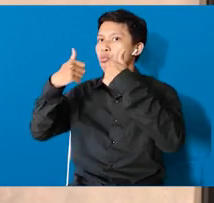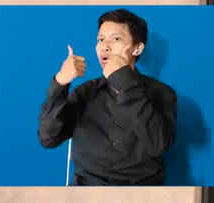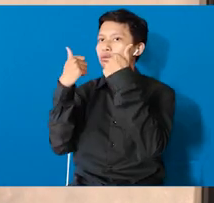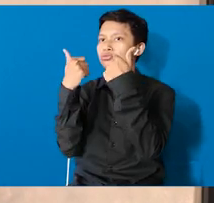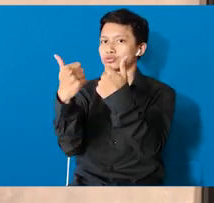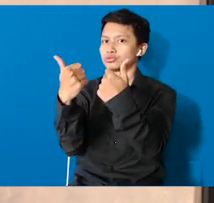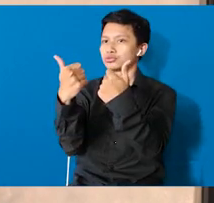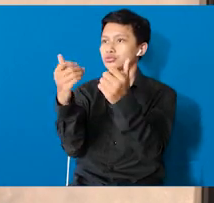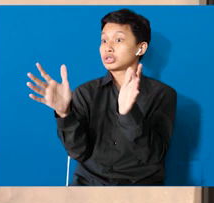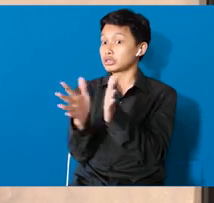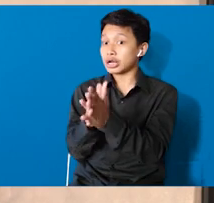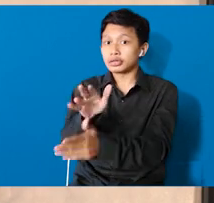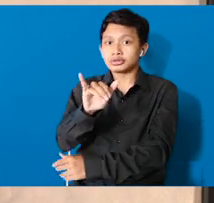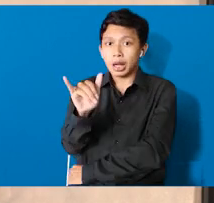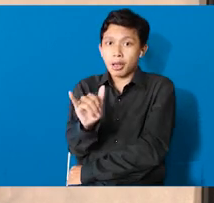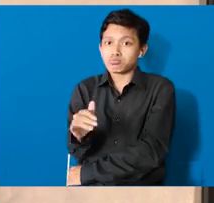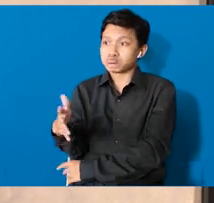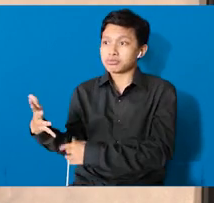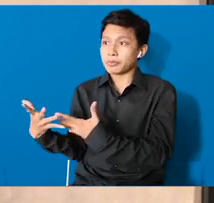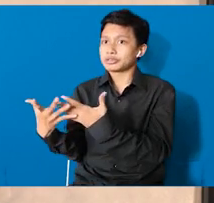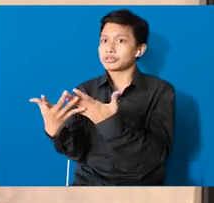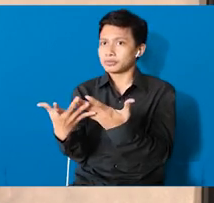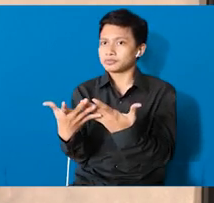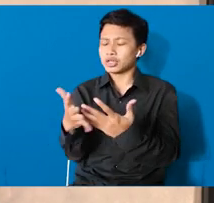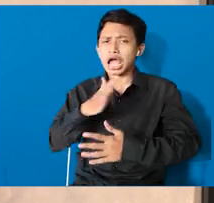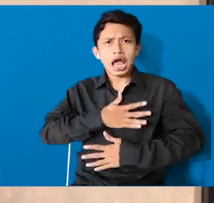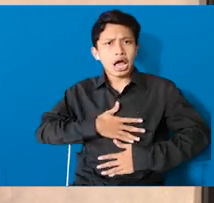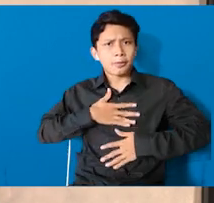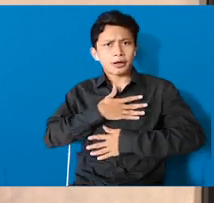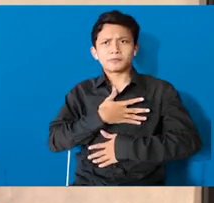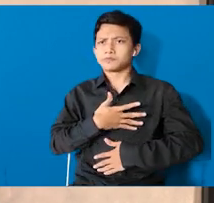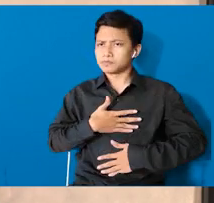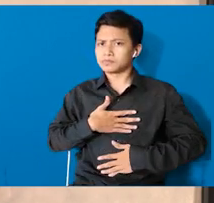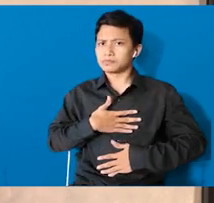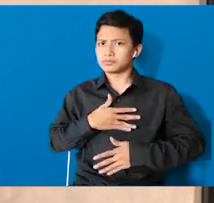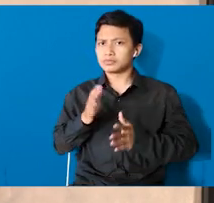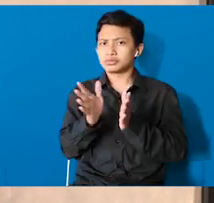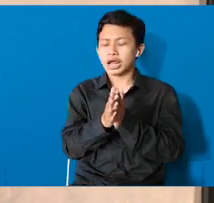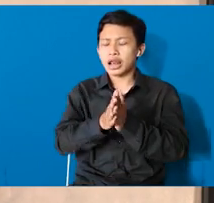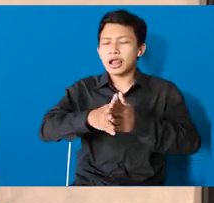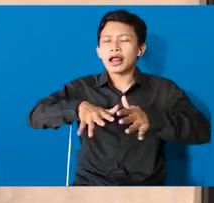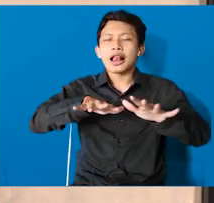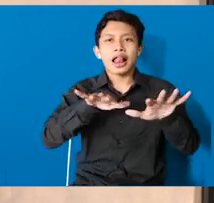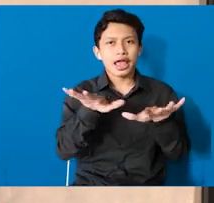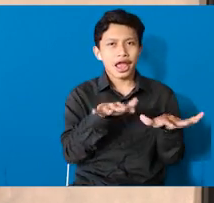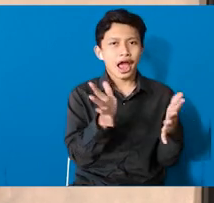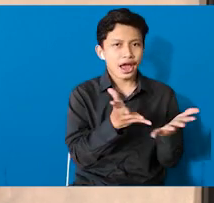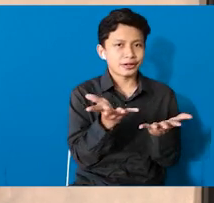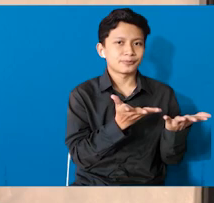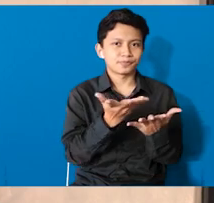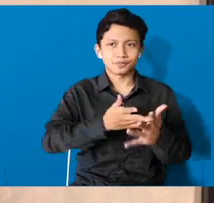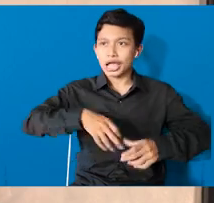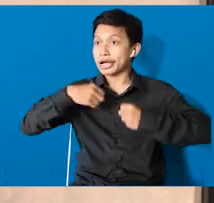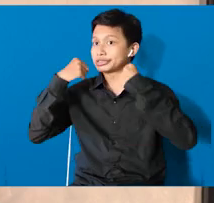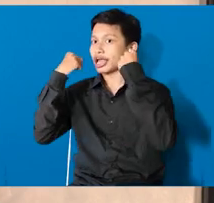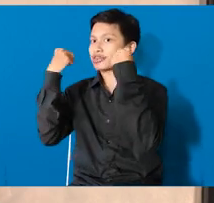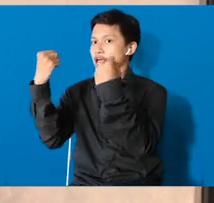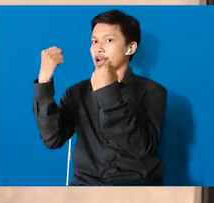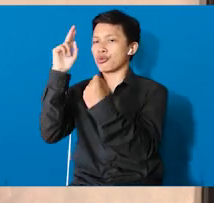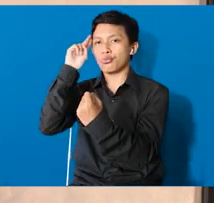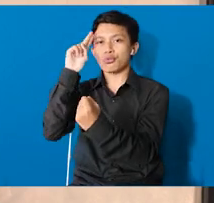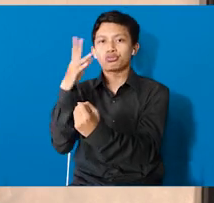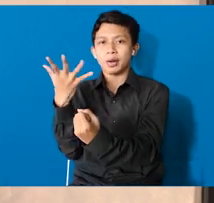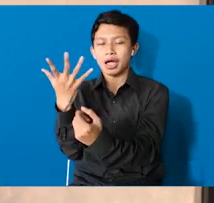holistik, dan juga tentunya aman. Layanan yang diberikan adalah layanan kesehatan